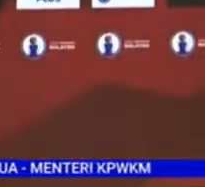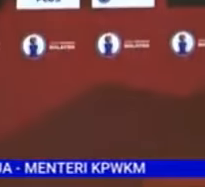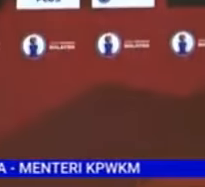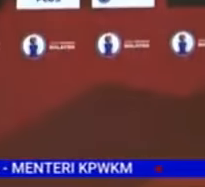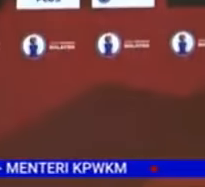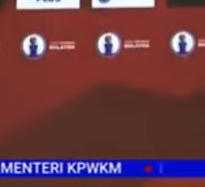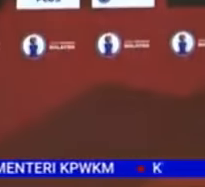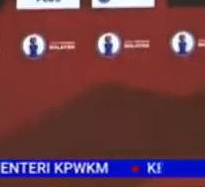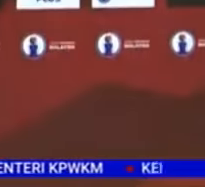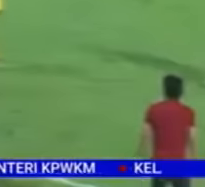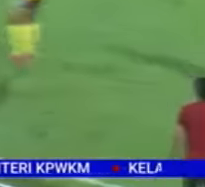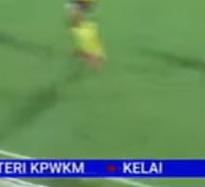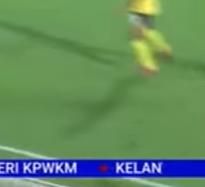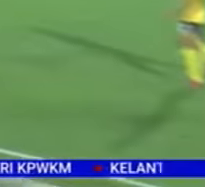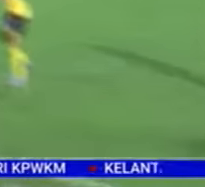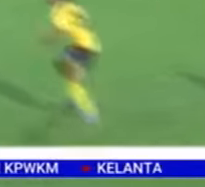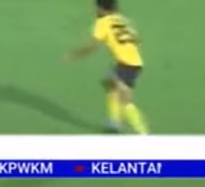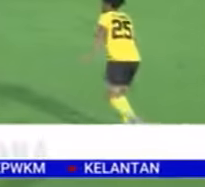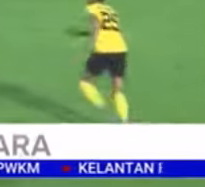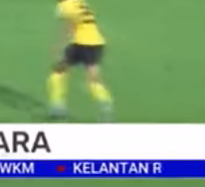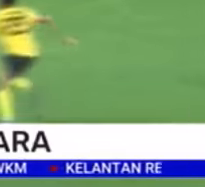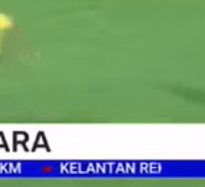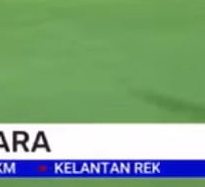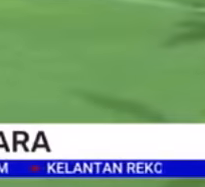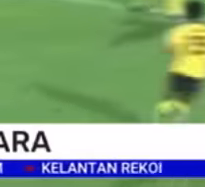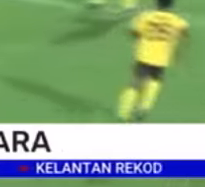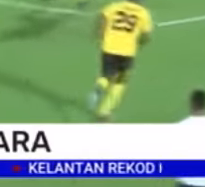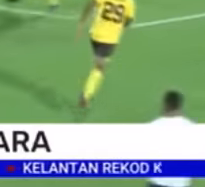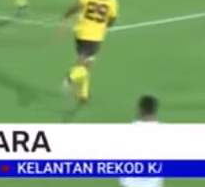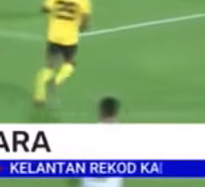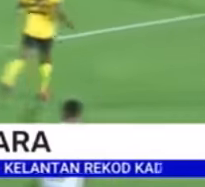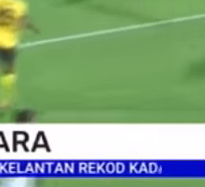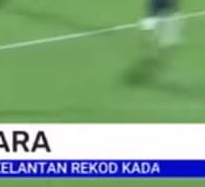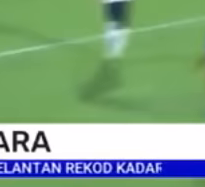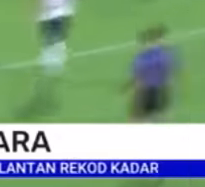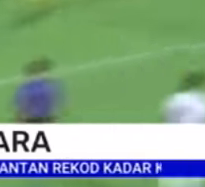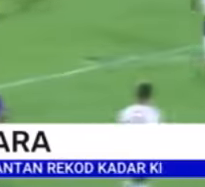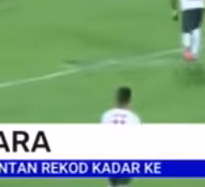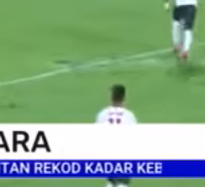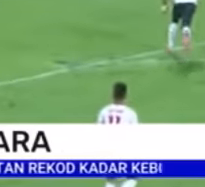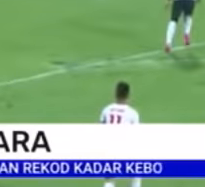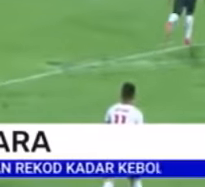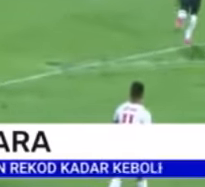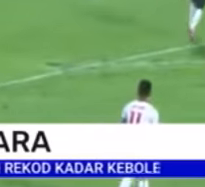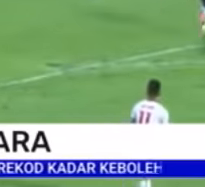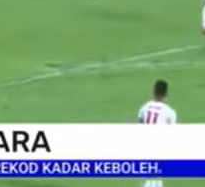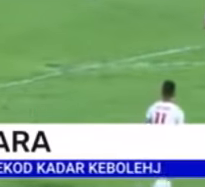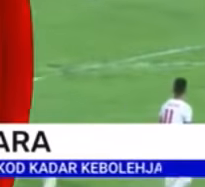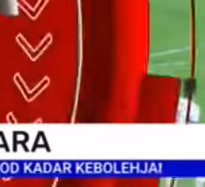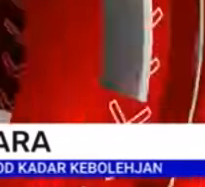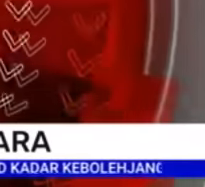a Hai kami dari Project DPN MSN kenal pasti pemain berpotensi